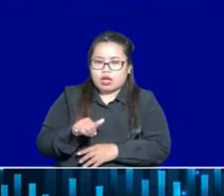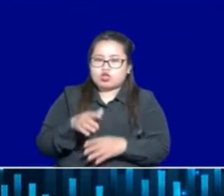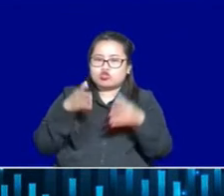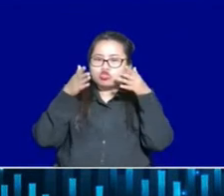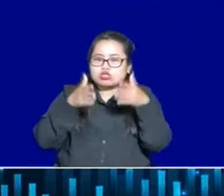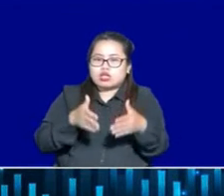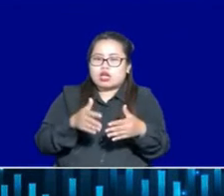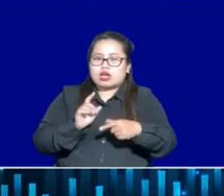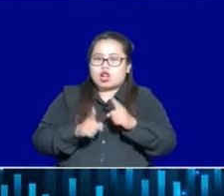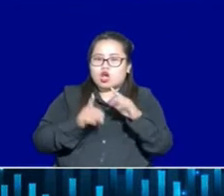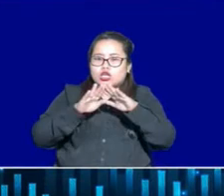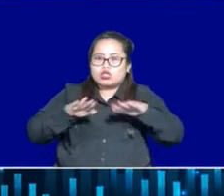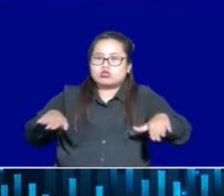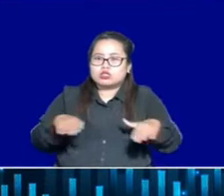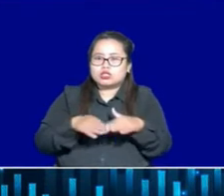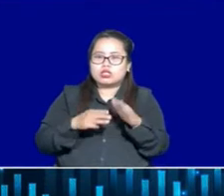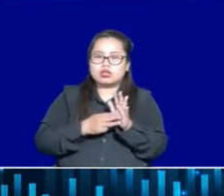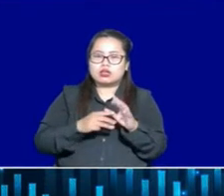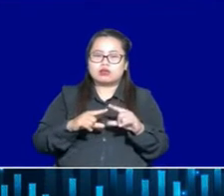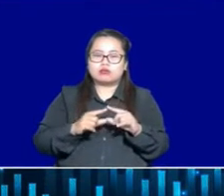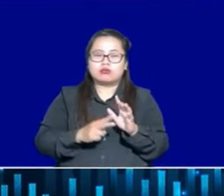Terutama industri manufaktur.